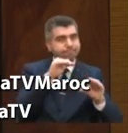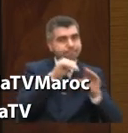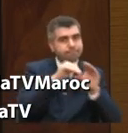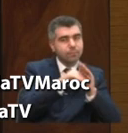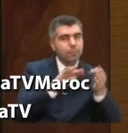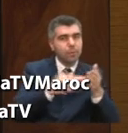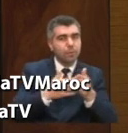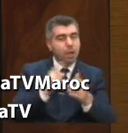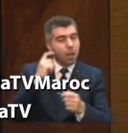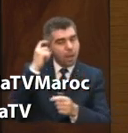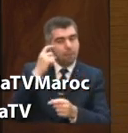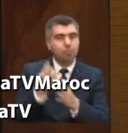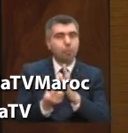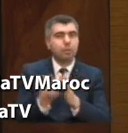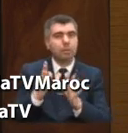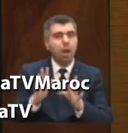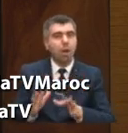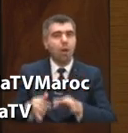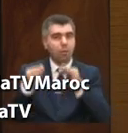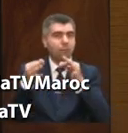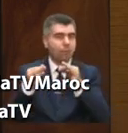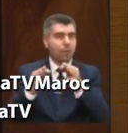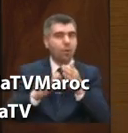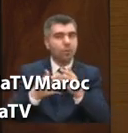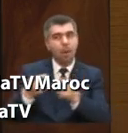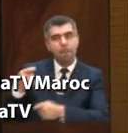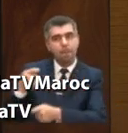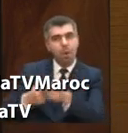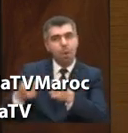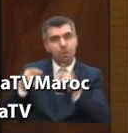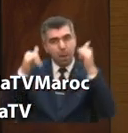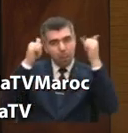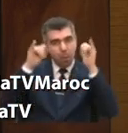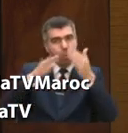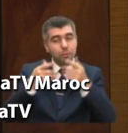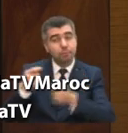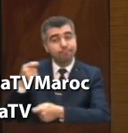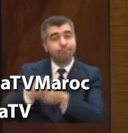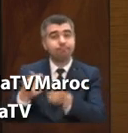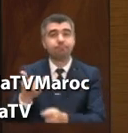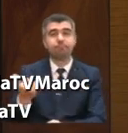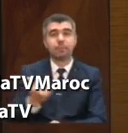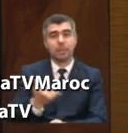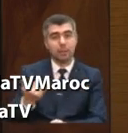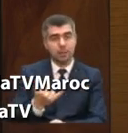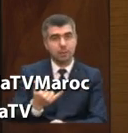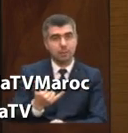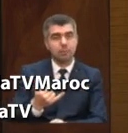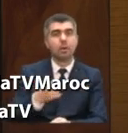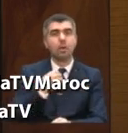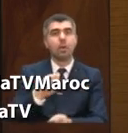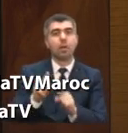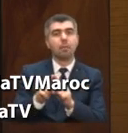بد من ابتكار حلول مبتكرة وعاجلة لتسويق ماشيتهم التي تعتبر مصدر عيشهم الوحيد في إطار الإجراءات